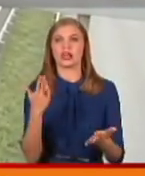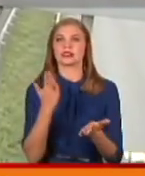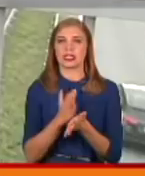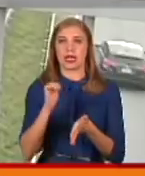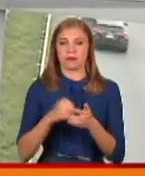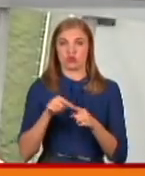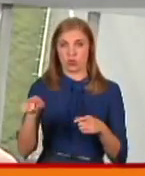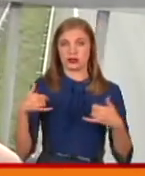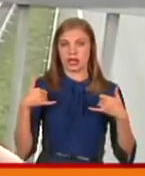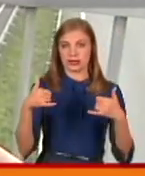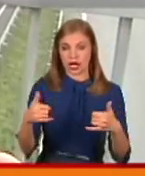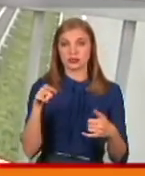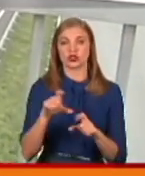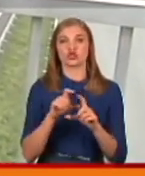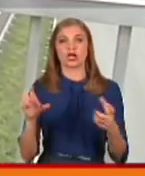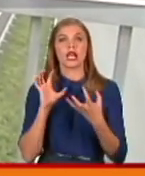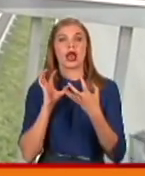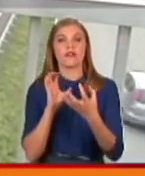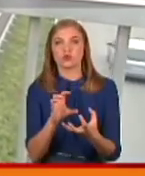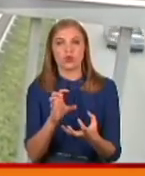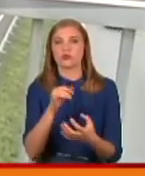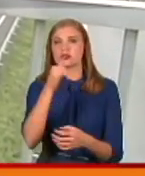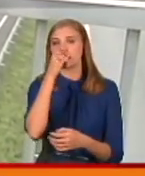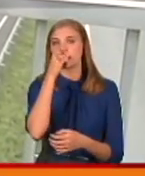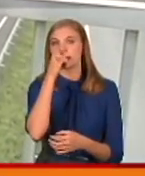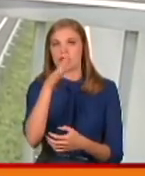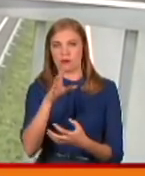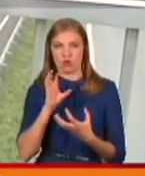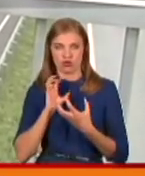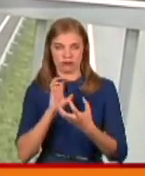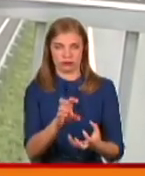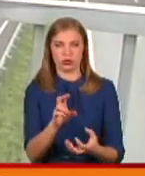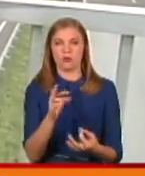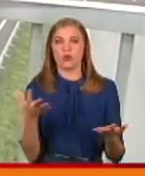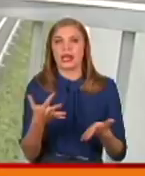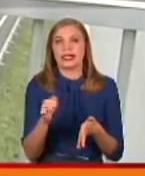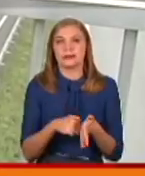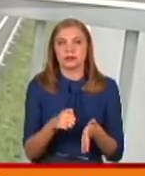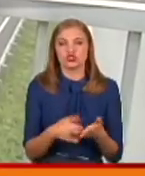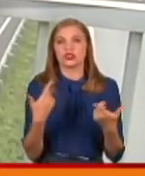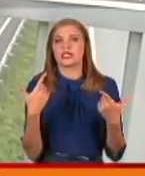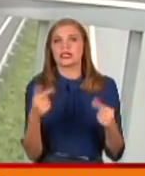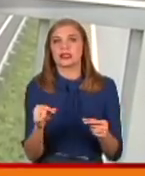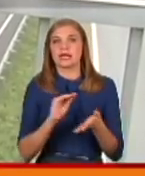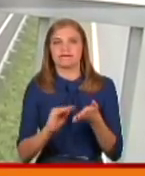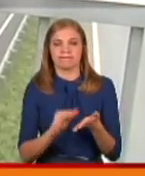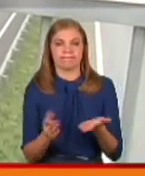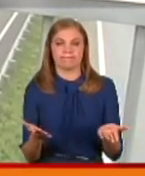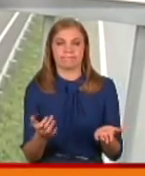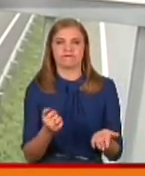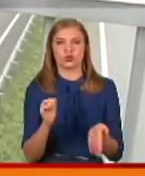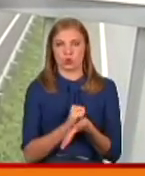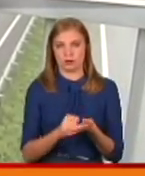причиною оця траса, яку шкільний автобус якби то не може пересікати. По якій причині і де це сказано, нам, на